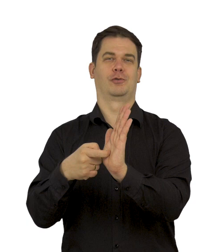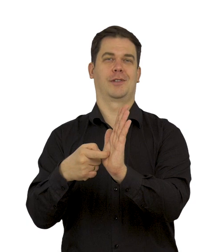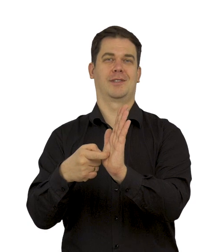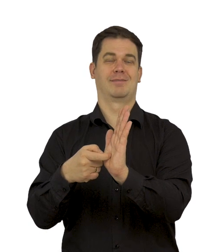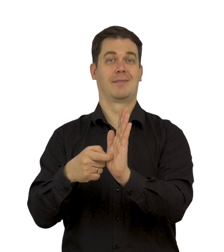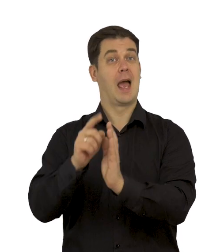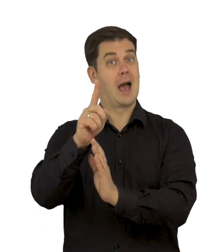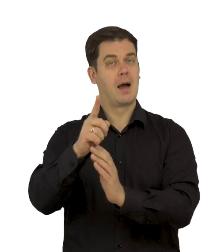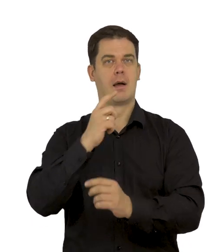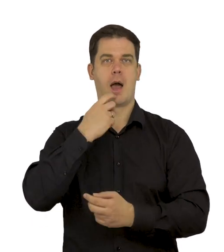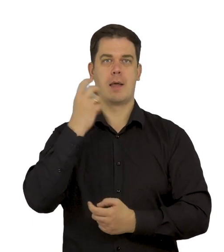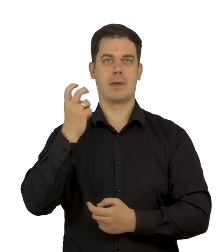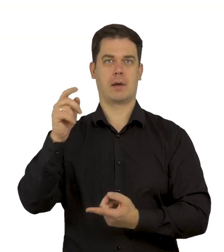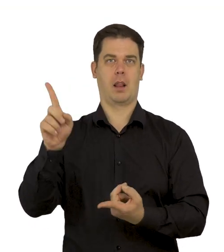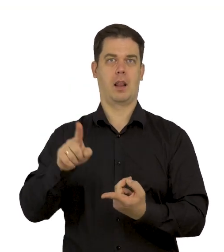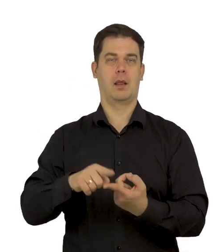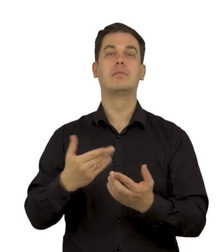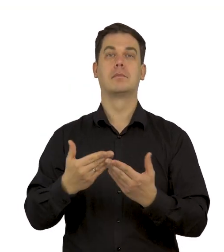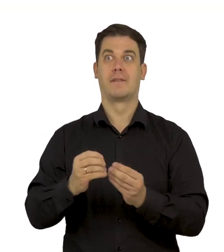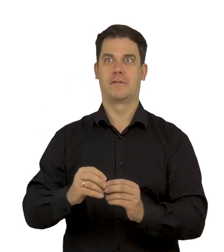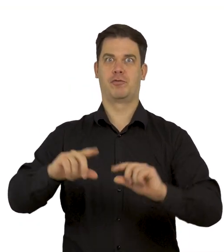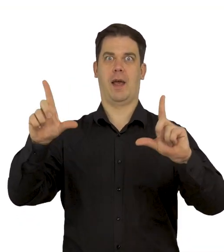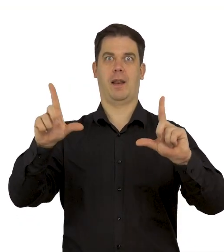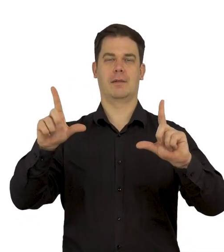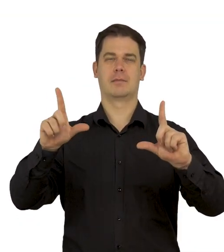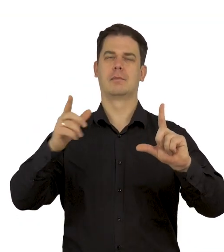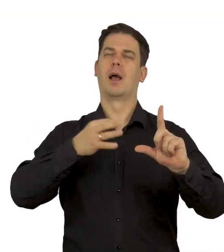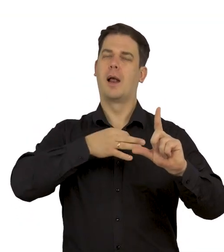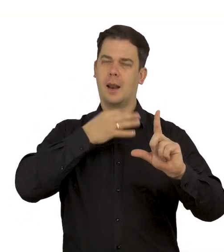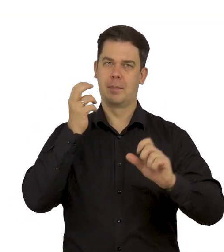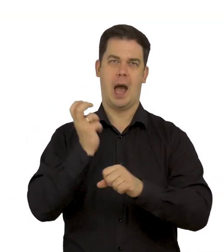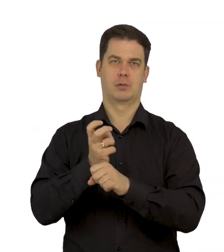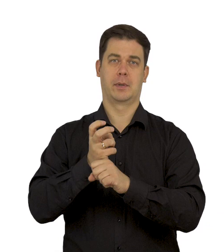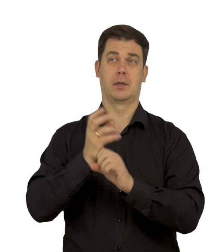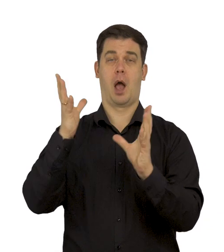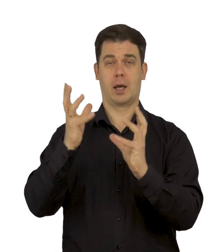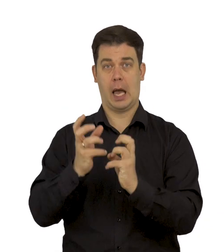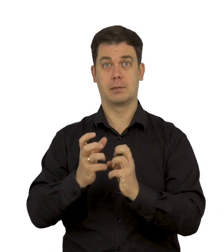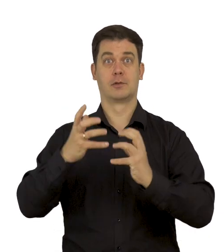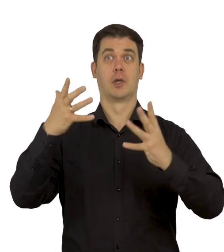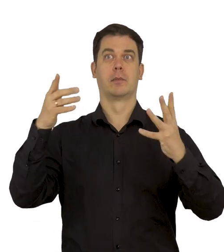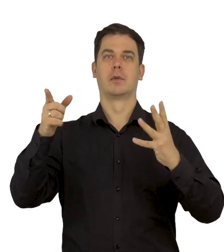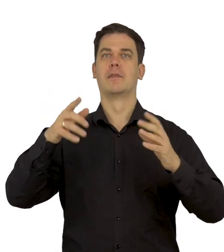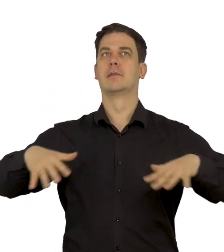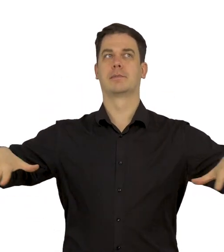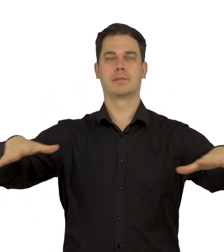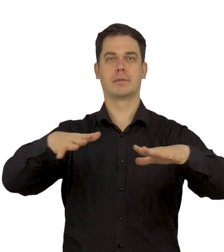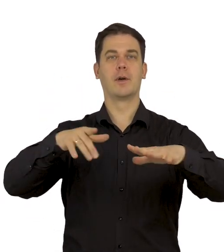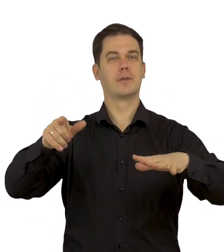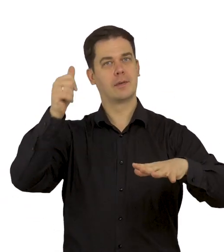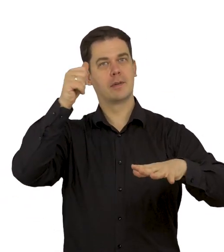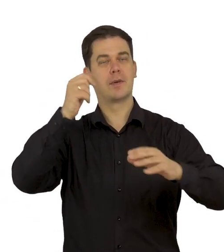Innym powodem zużywania energii w telefonie jest wyświetlacz. Warto więc włączyć automatyczne dostosowanie jasności ekranu do otoczenia, czyli tak